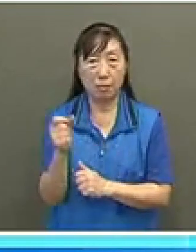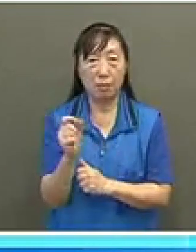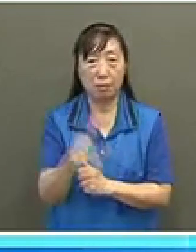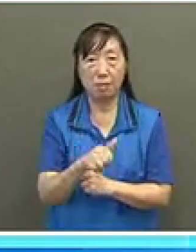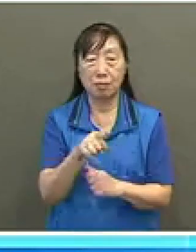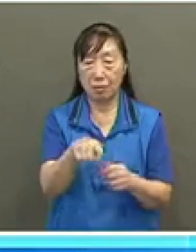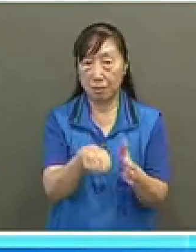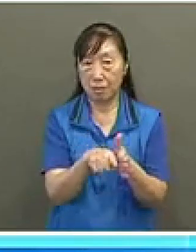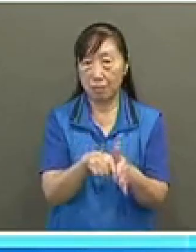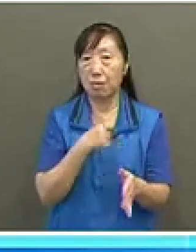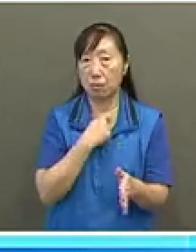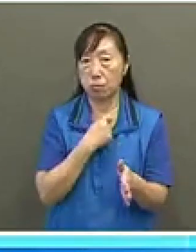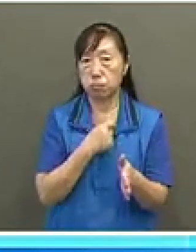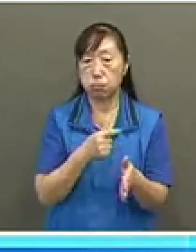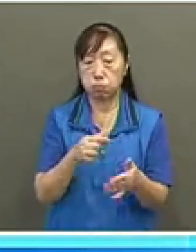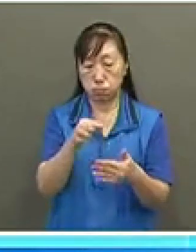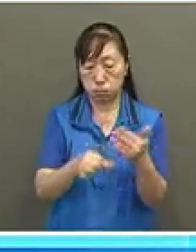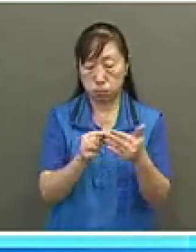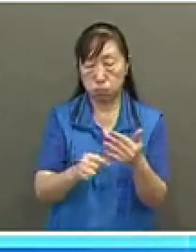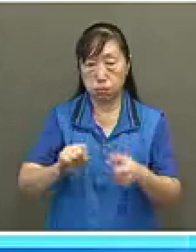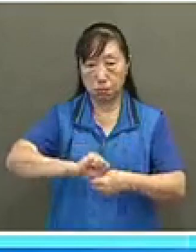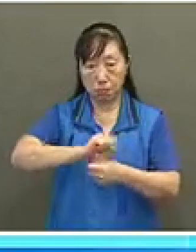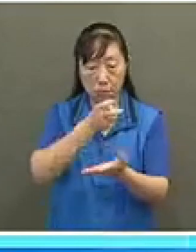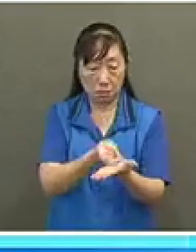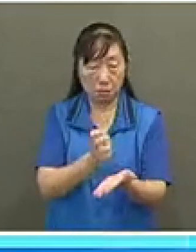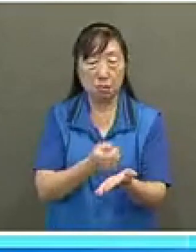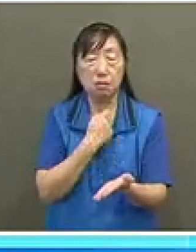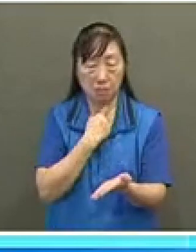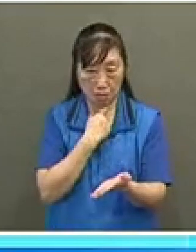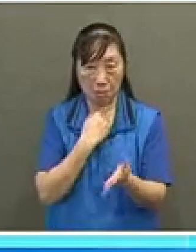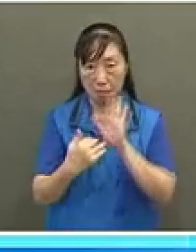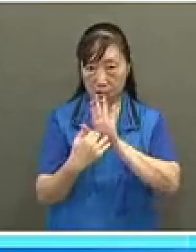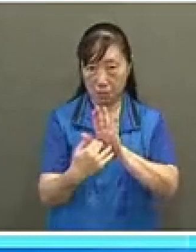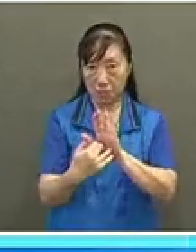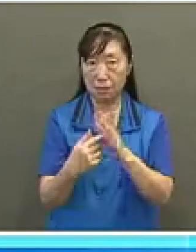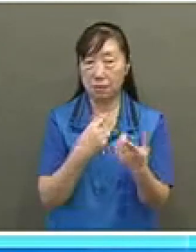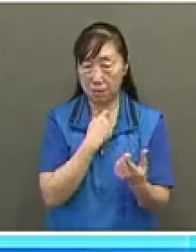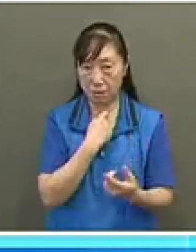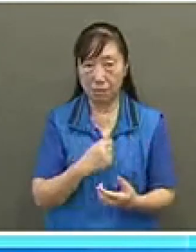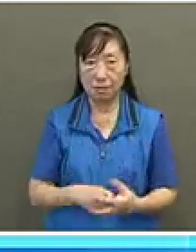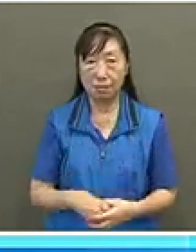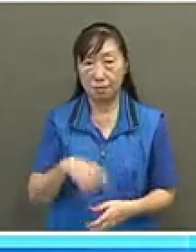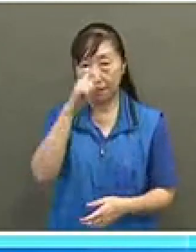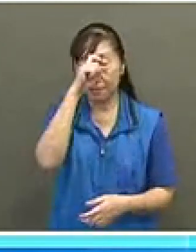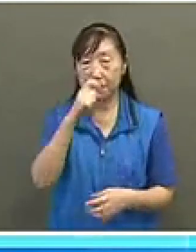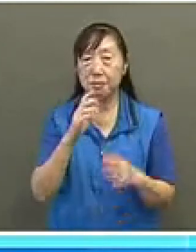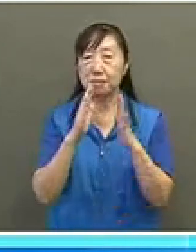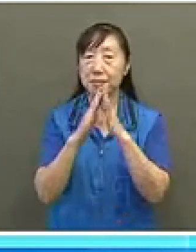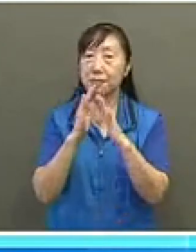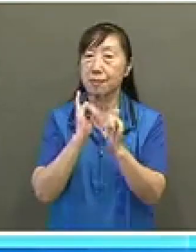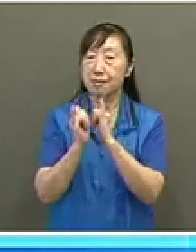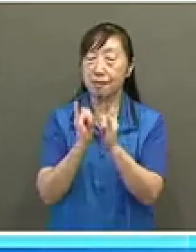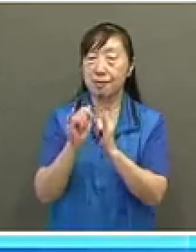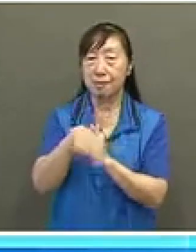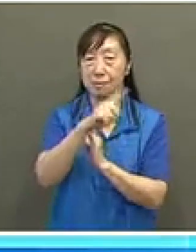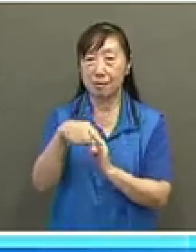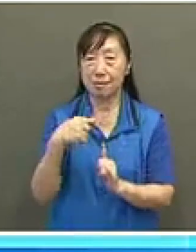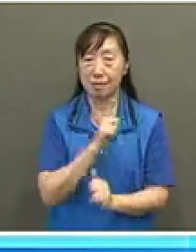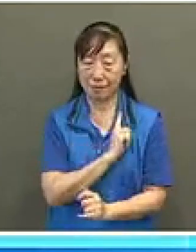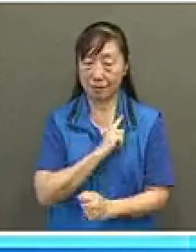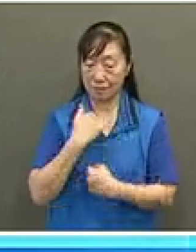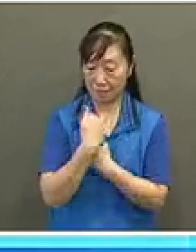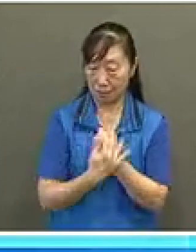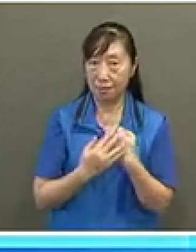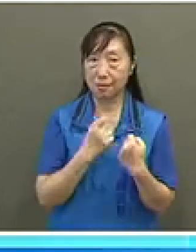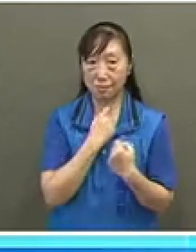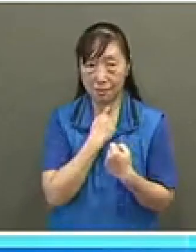取更严格的标准来做好防疫。我们也是希望市民们能够做好自我的防